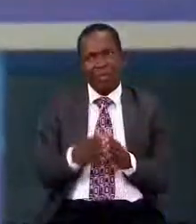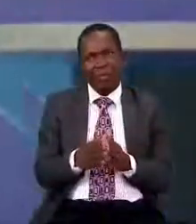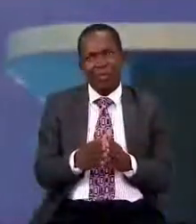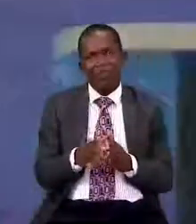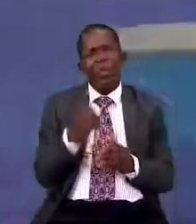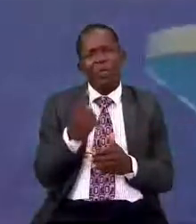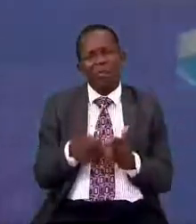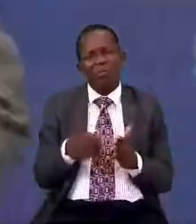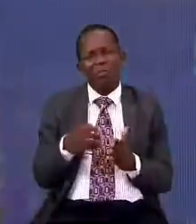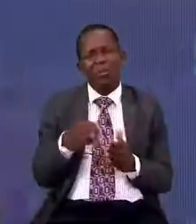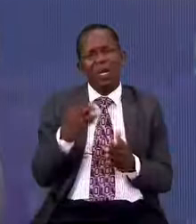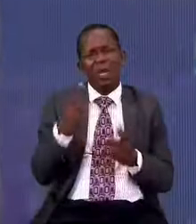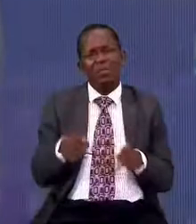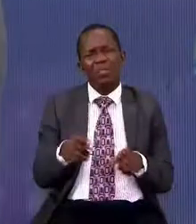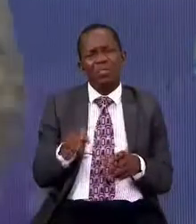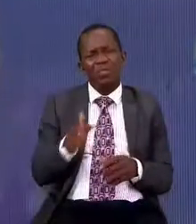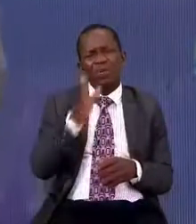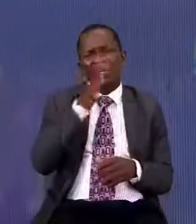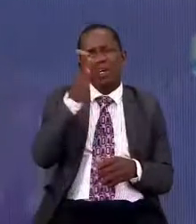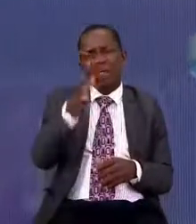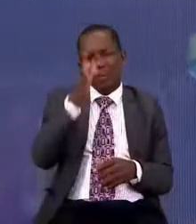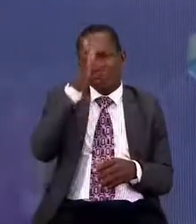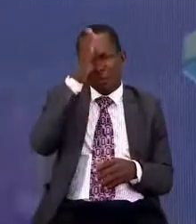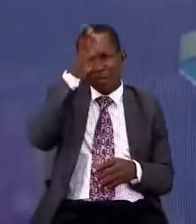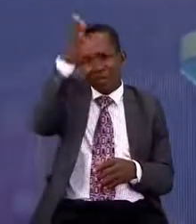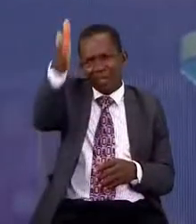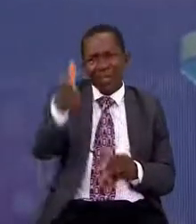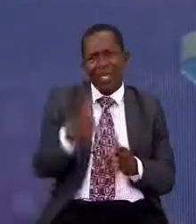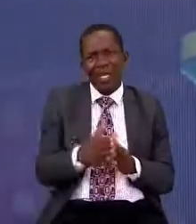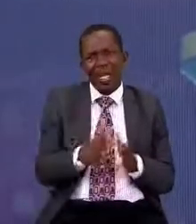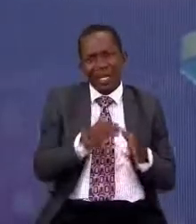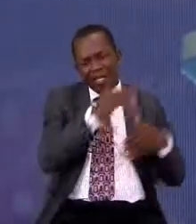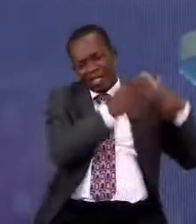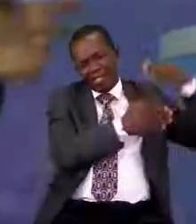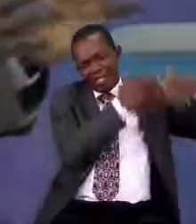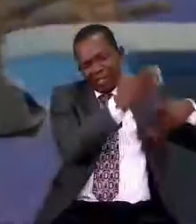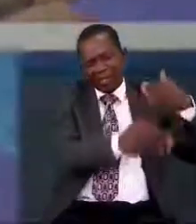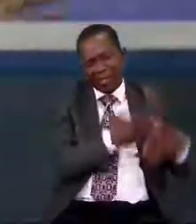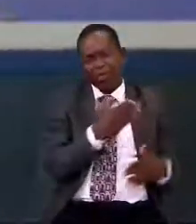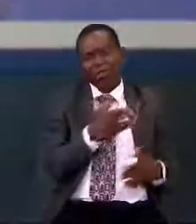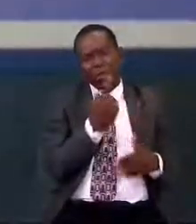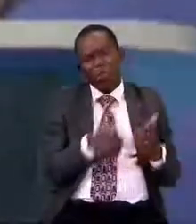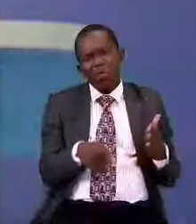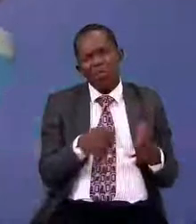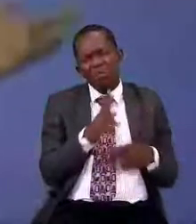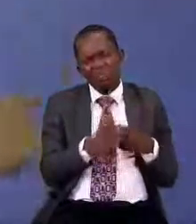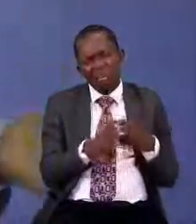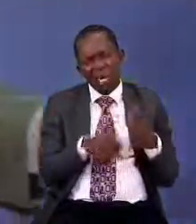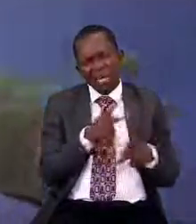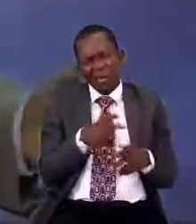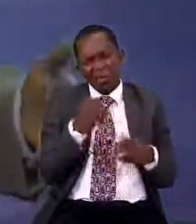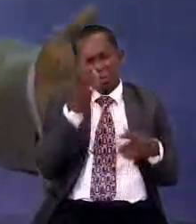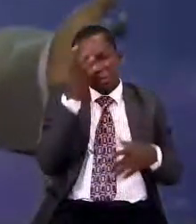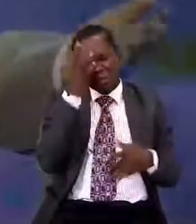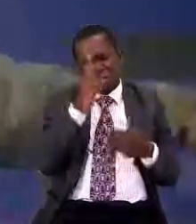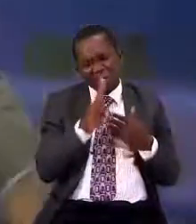gens de votre famille là, de votre famille, quelle est la maladie qui vous dérange de plus? Et